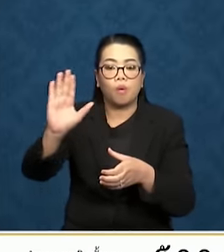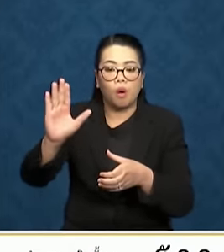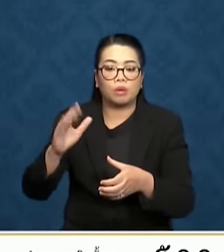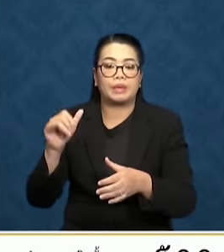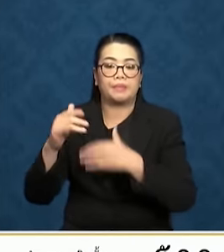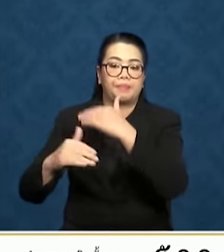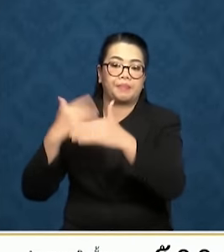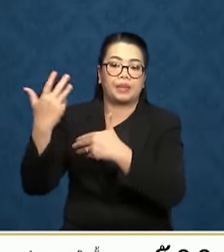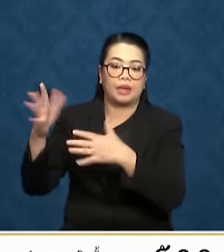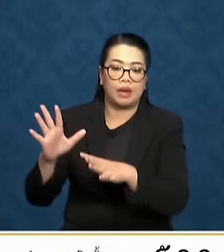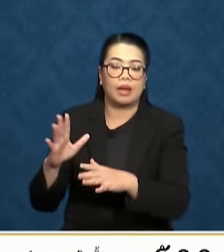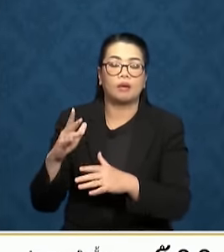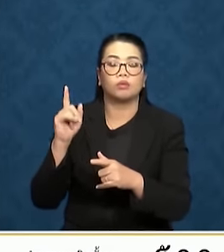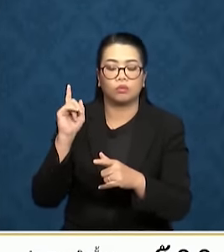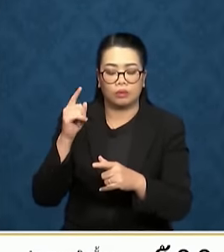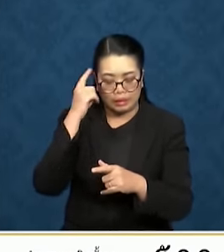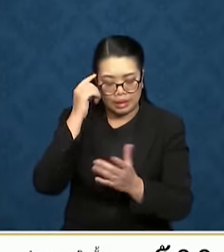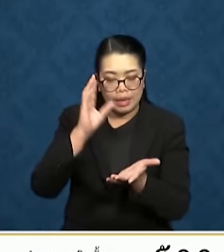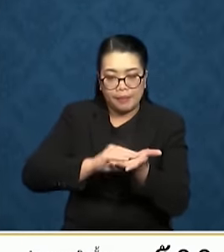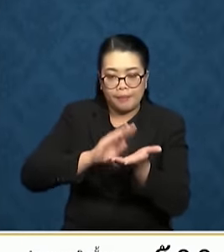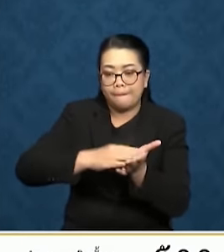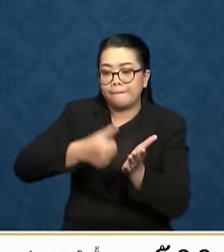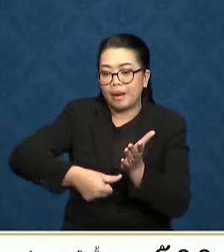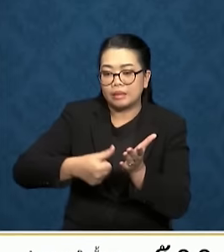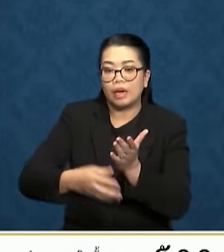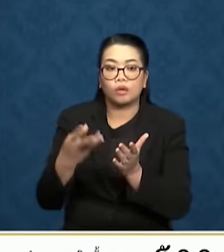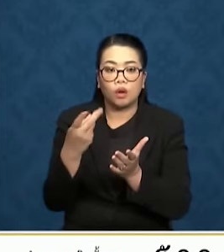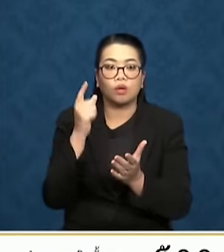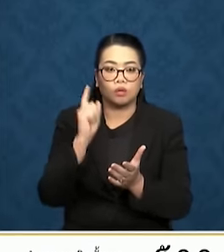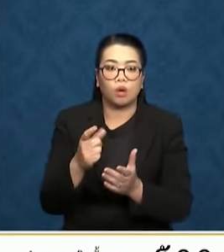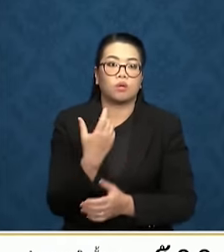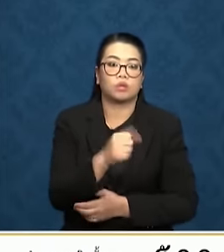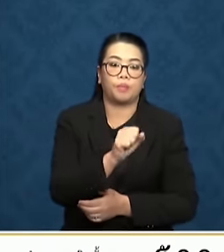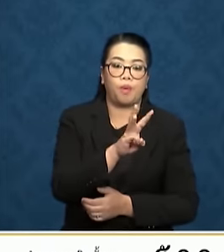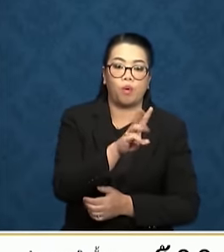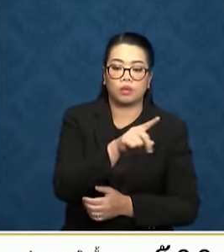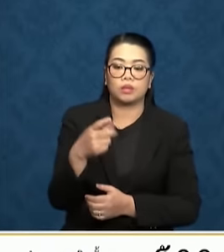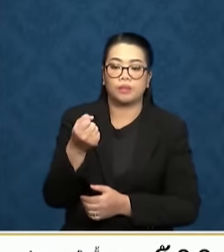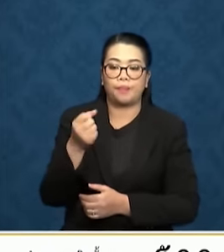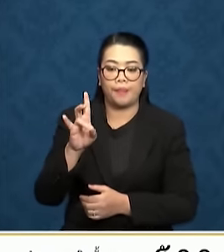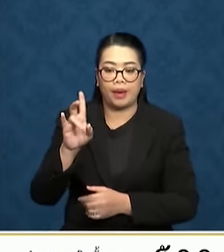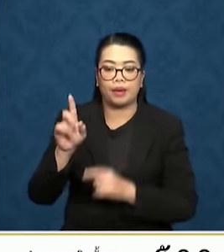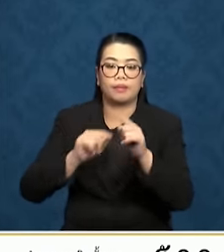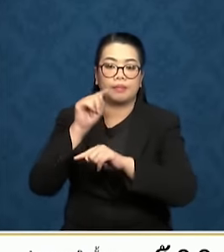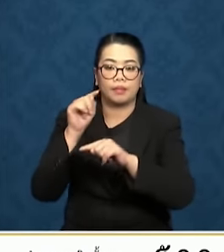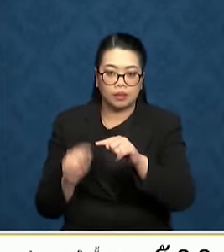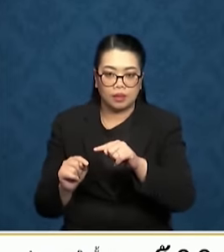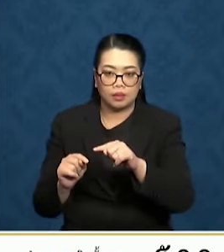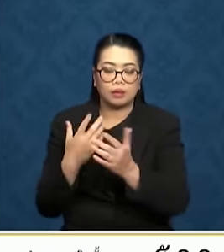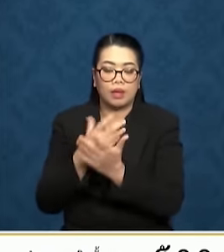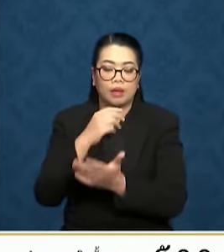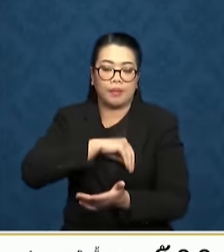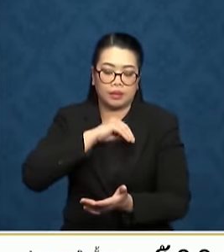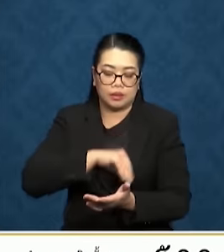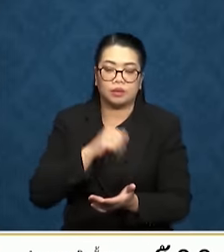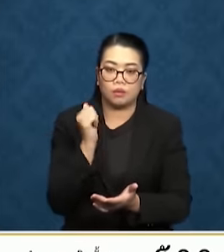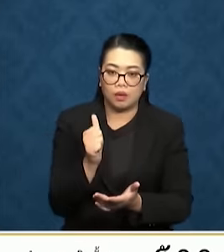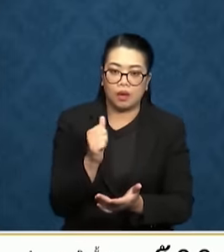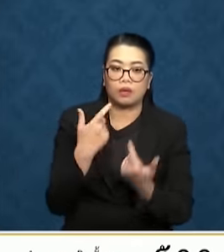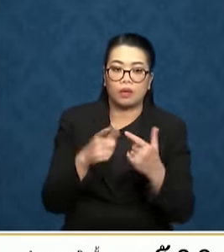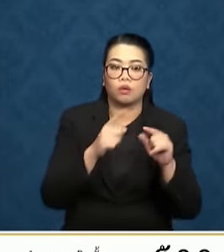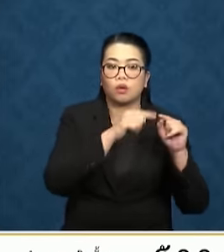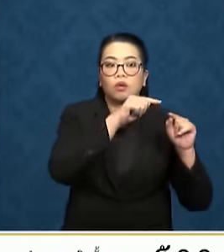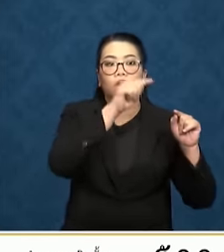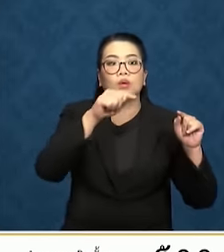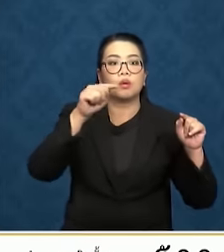ต้นเนี่ยมันควรที่จะอยู่กี่เปอร์เซ็นต์มันอยู่ที่ 16-18 perครับหรือควรที่จะอยู่ที่ 17%ในขณะที่ภาพที่เกิดขึ้นในตอนนี้